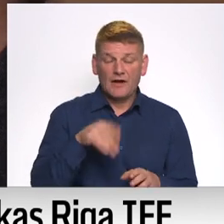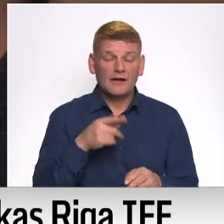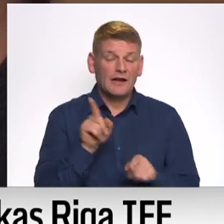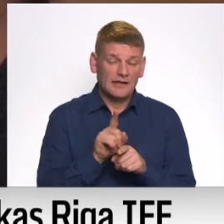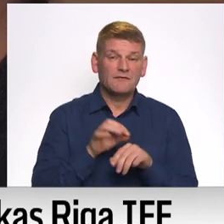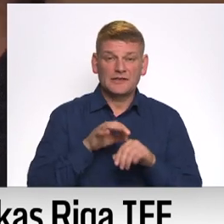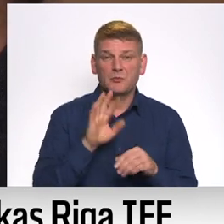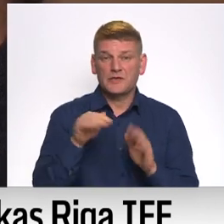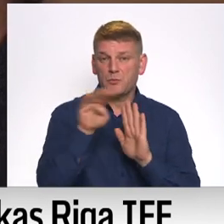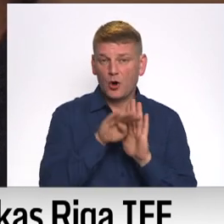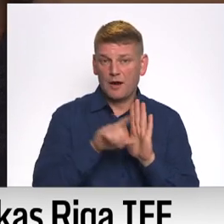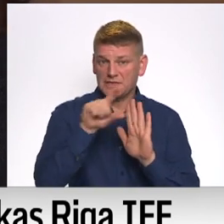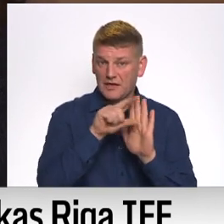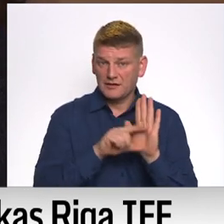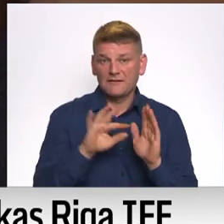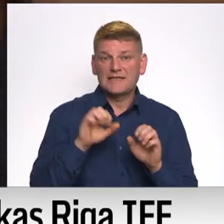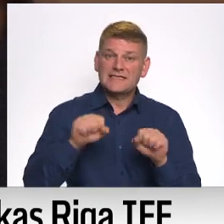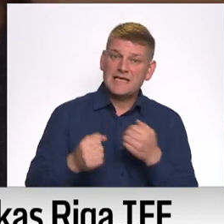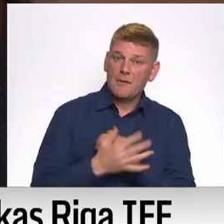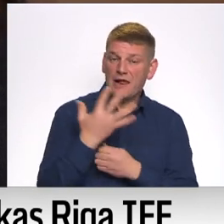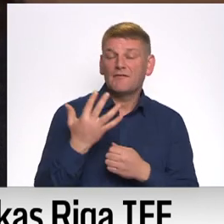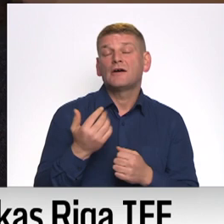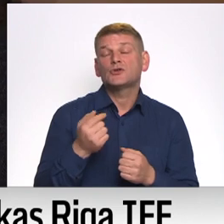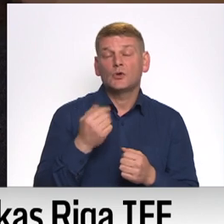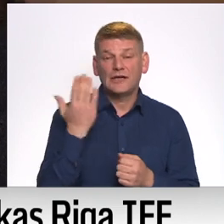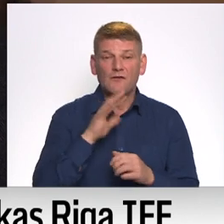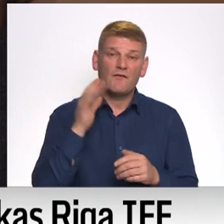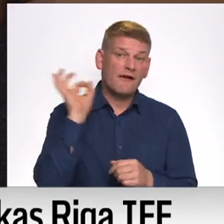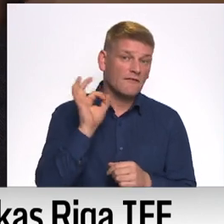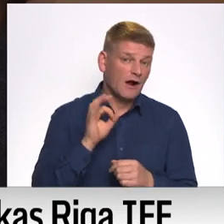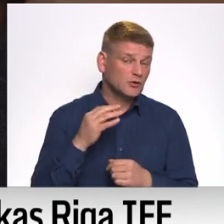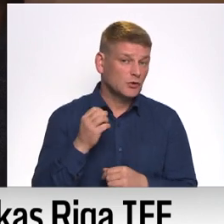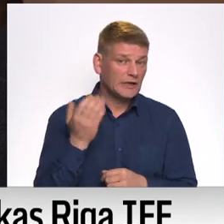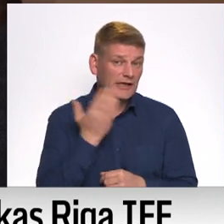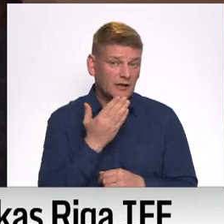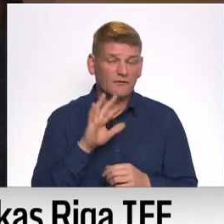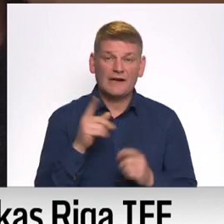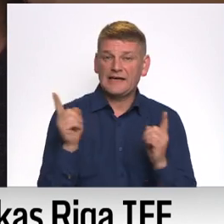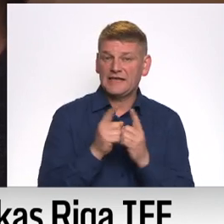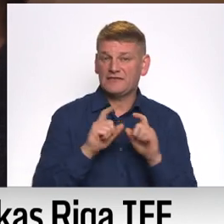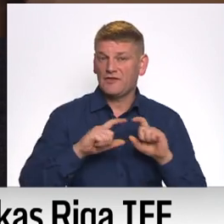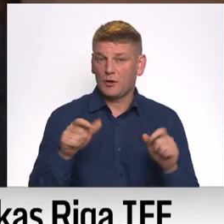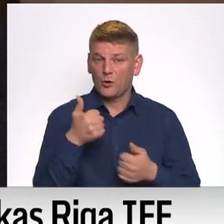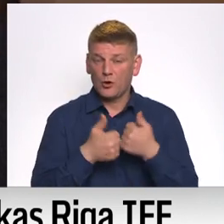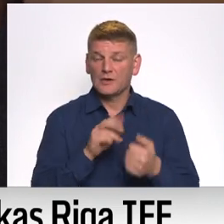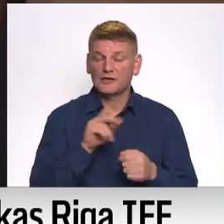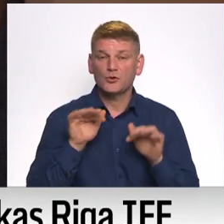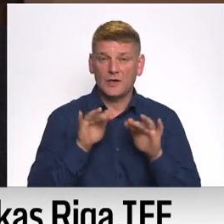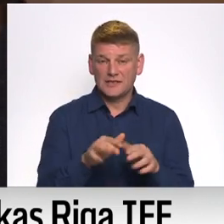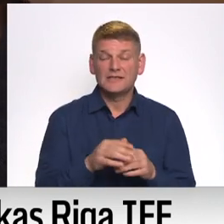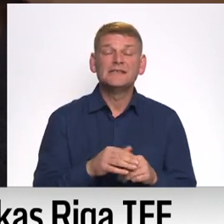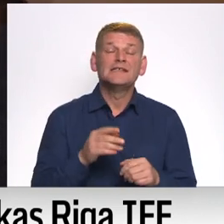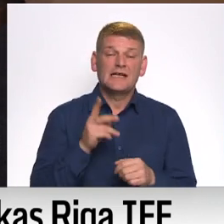pēc programmas sadaļām, vai tas varētu būt Ziemeļvalstu kino vai Vācu kino, vai tas ir īsts filmu konkurss, kurš mums norisinās